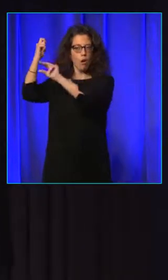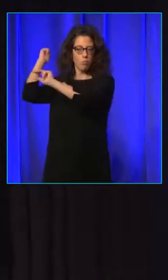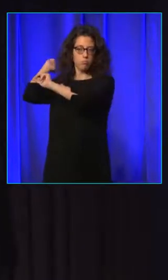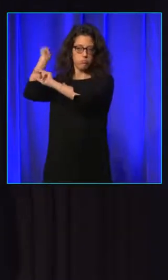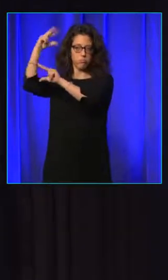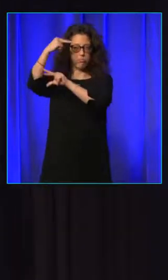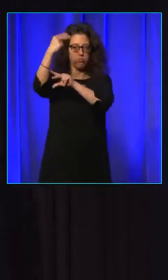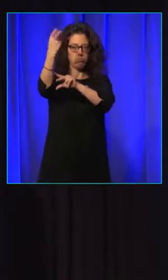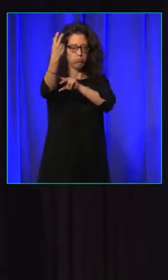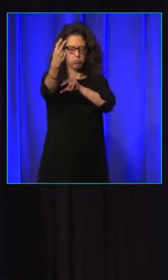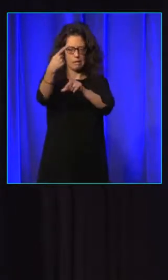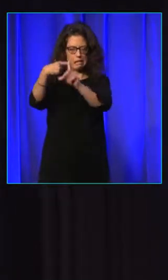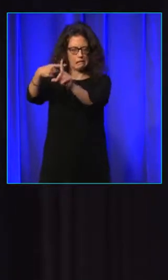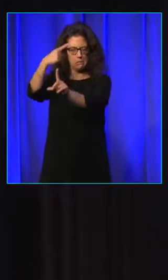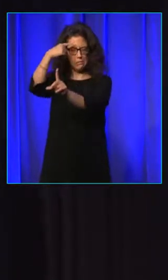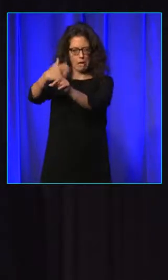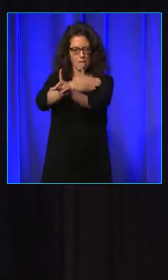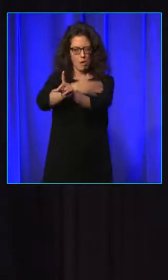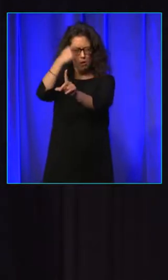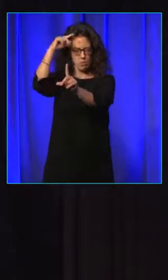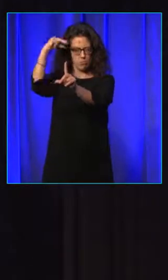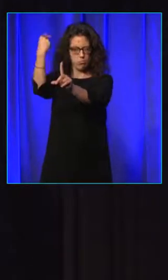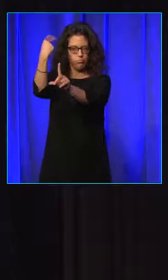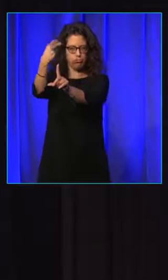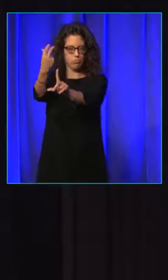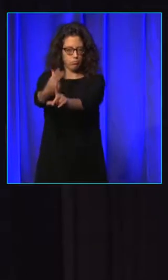la zone que j'ai déterminée.